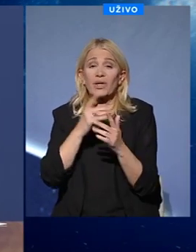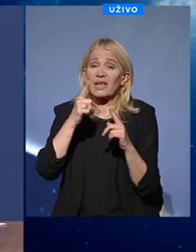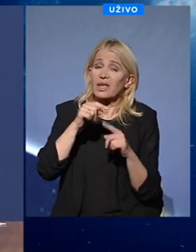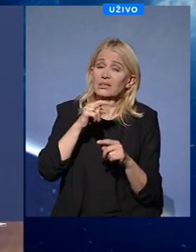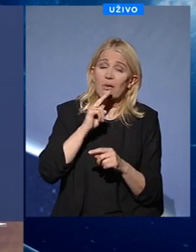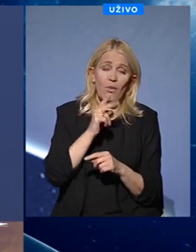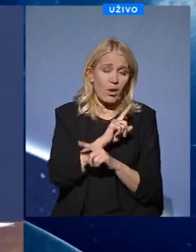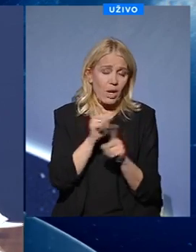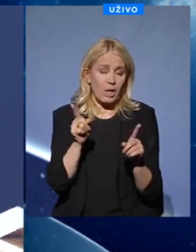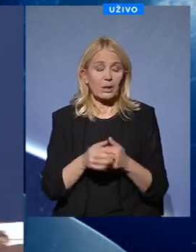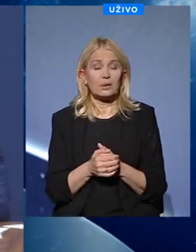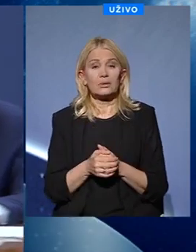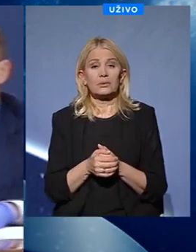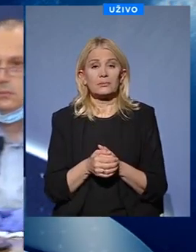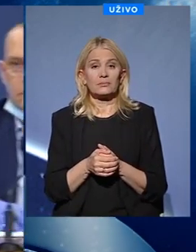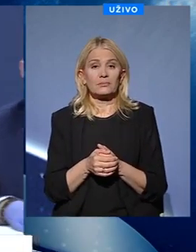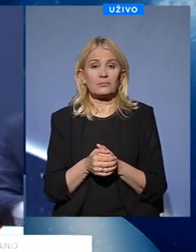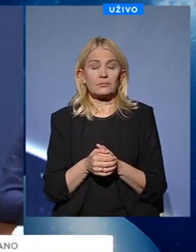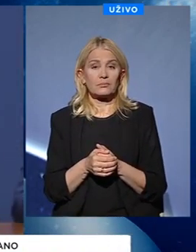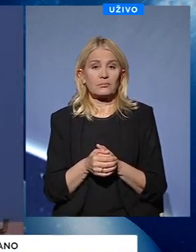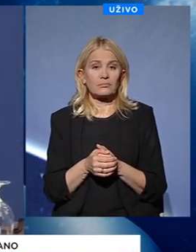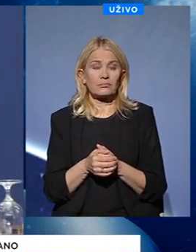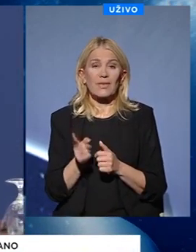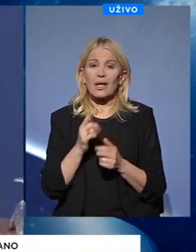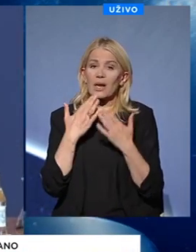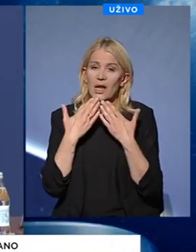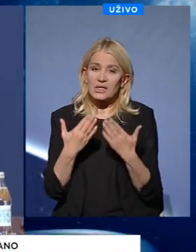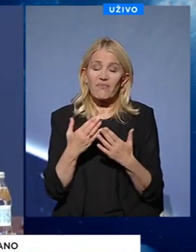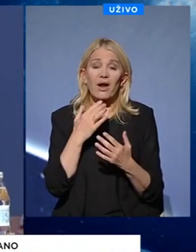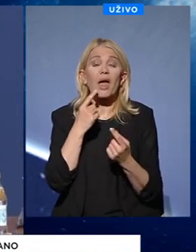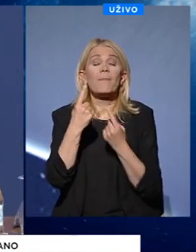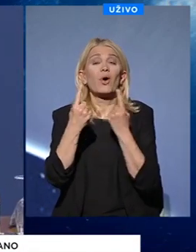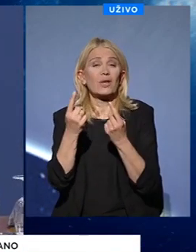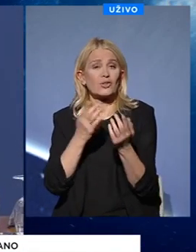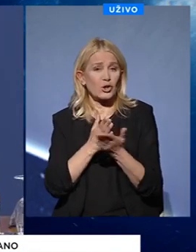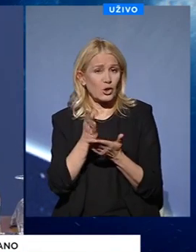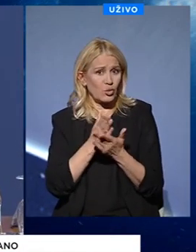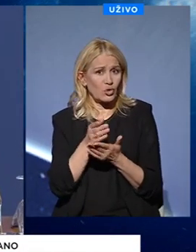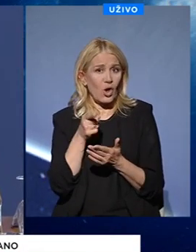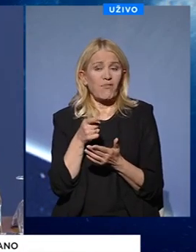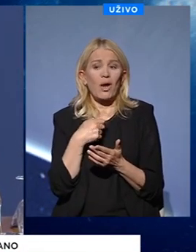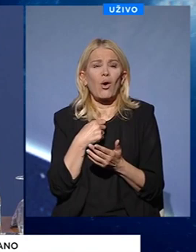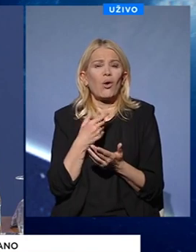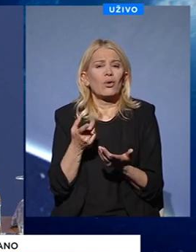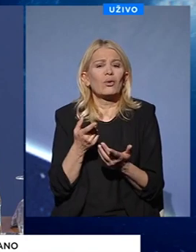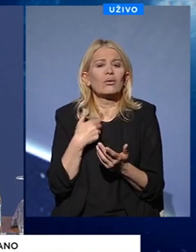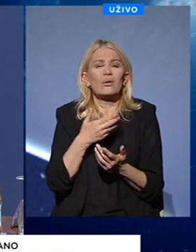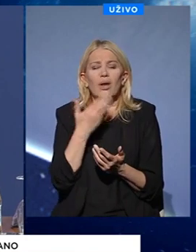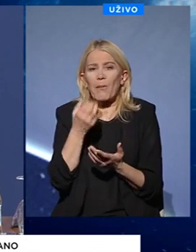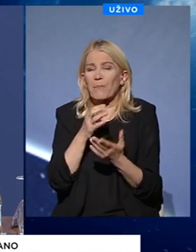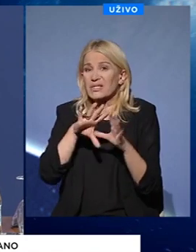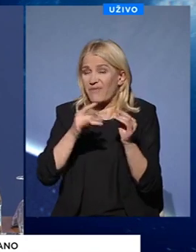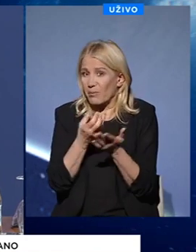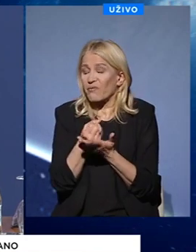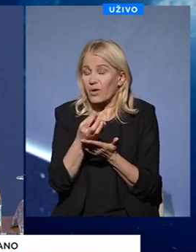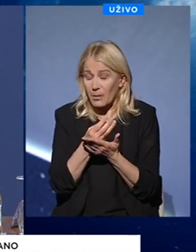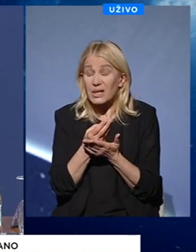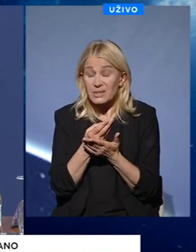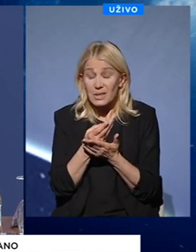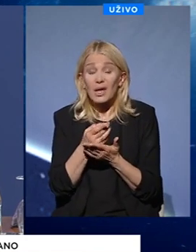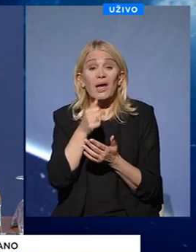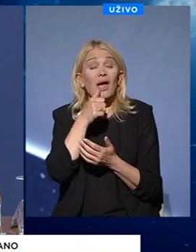ne? Pa, nezahvalno je pojedinačne slučajeve sa ovako oskudnim informacijama komentarisati, ali ono što je